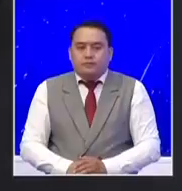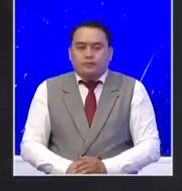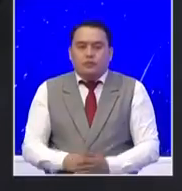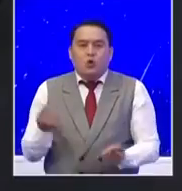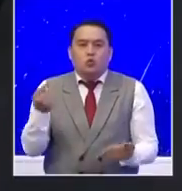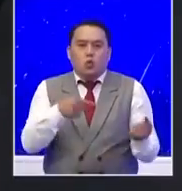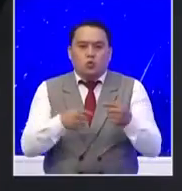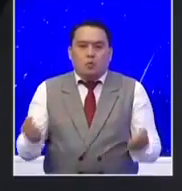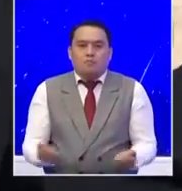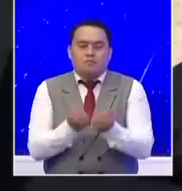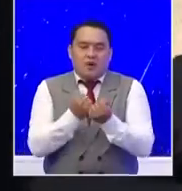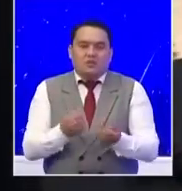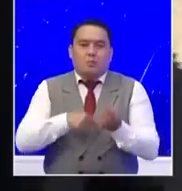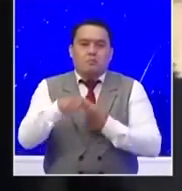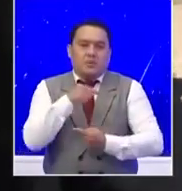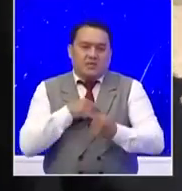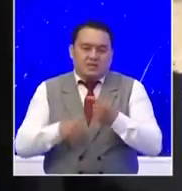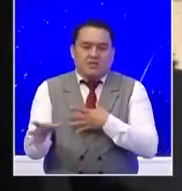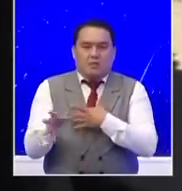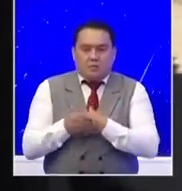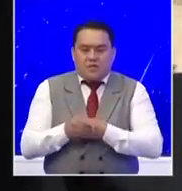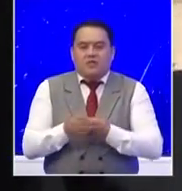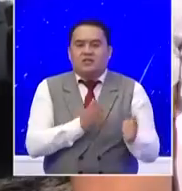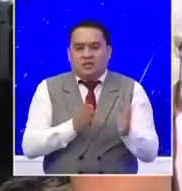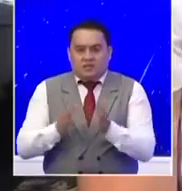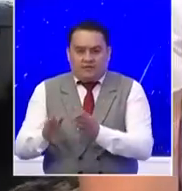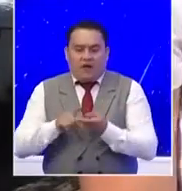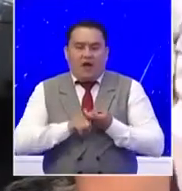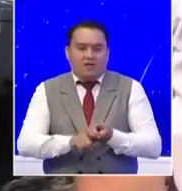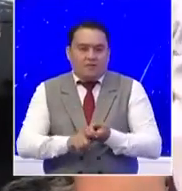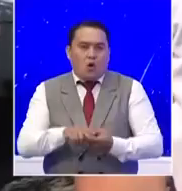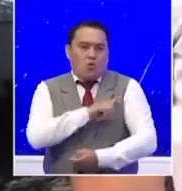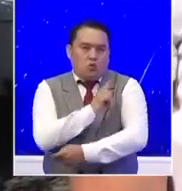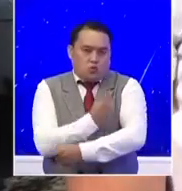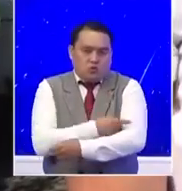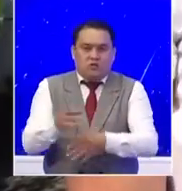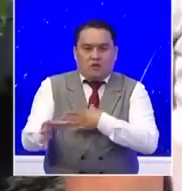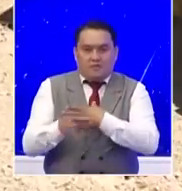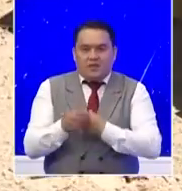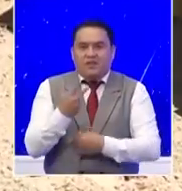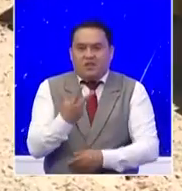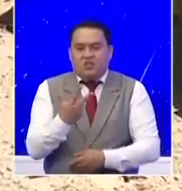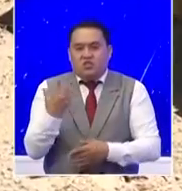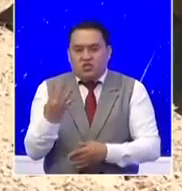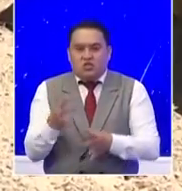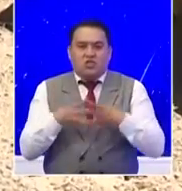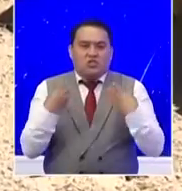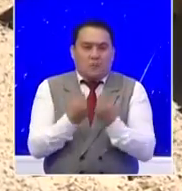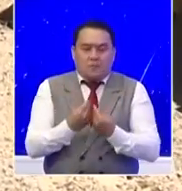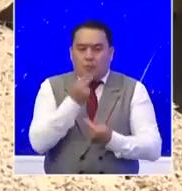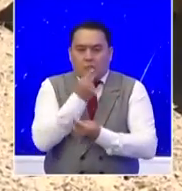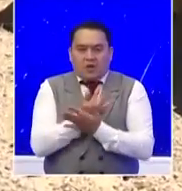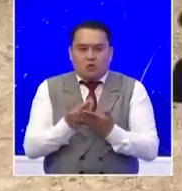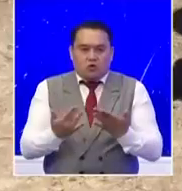Взаимодействие волонтеров с предпринимателями и бизнесменами четко налажено. Совместными усилиями ежедневно 3-4 семей обеспечиваются